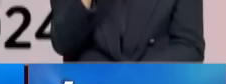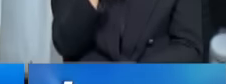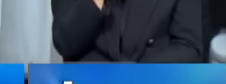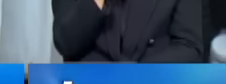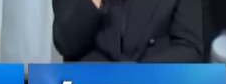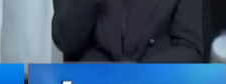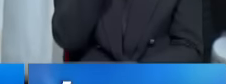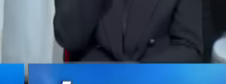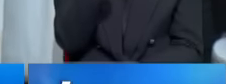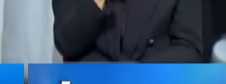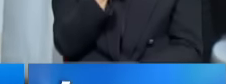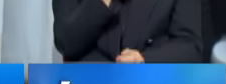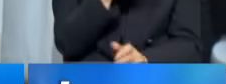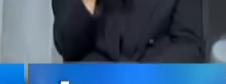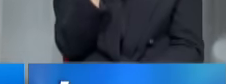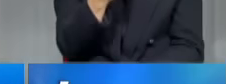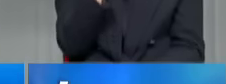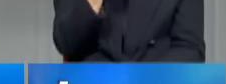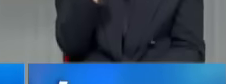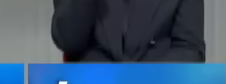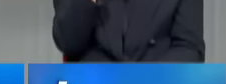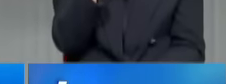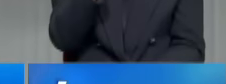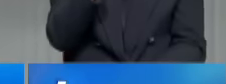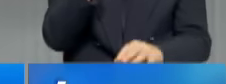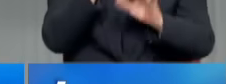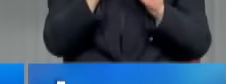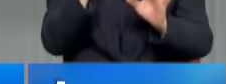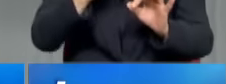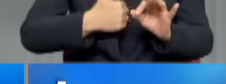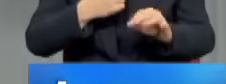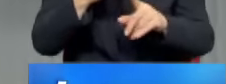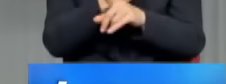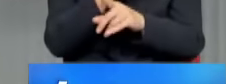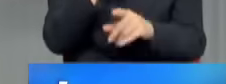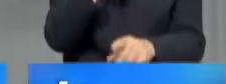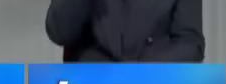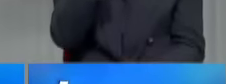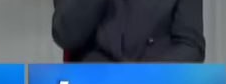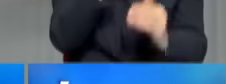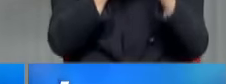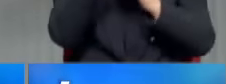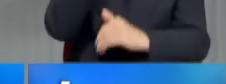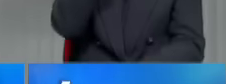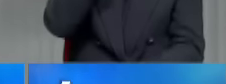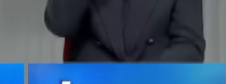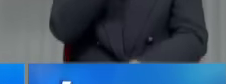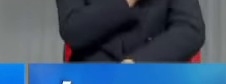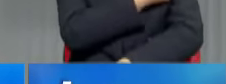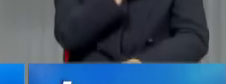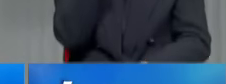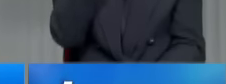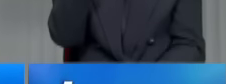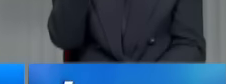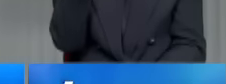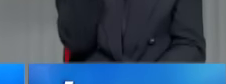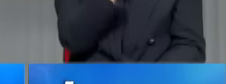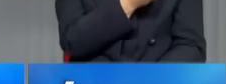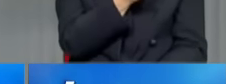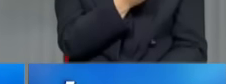lir devlet Bence bedavaya vurması lazım Bunları Kronik hastalığı olanlarla 65 yaş üzerinin grip aşısı devlet tarafından